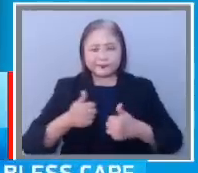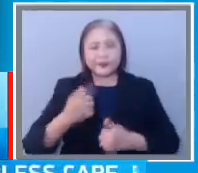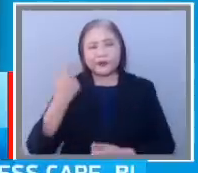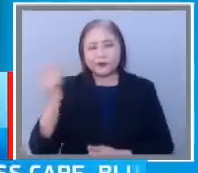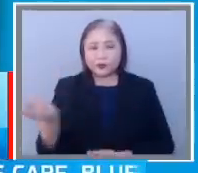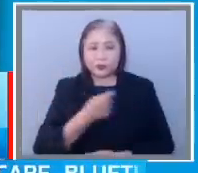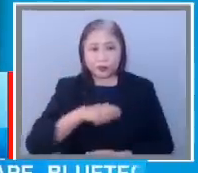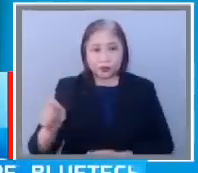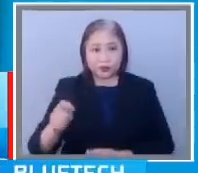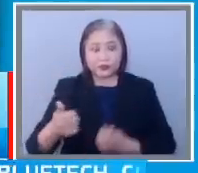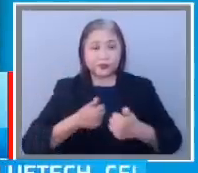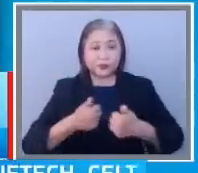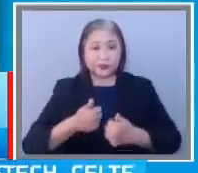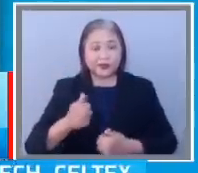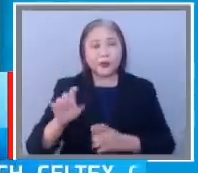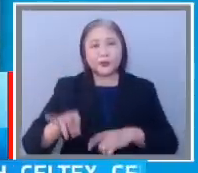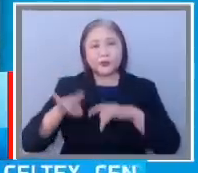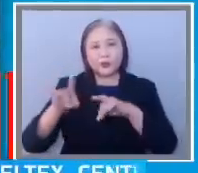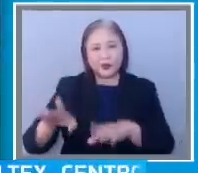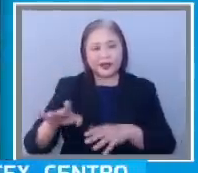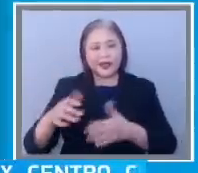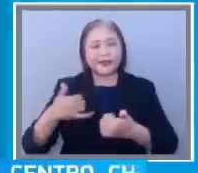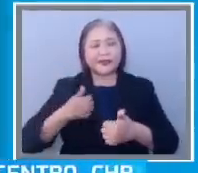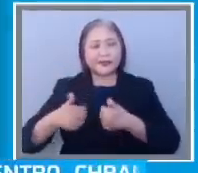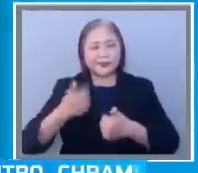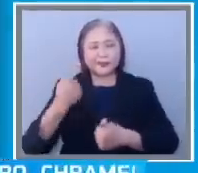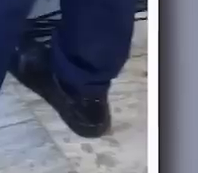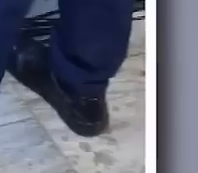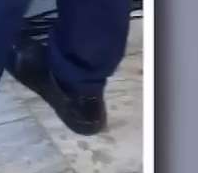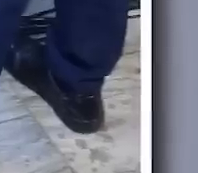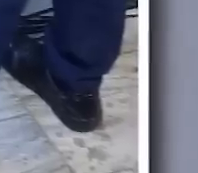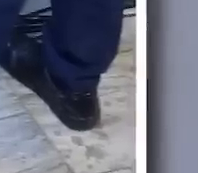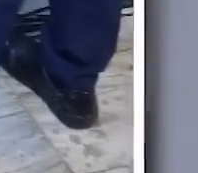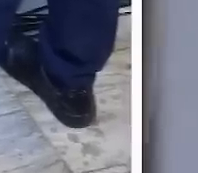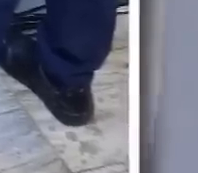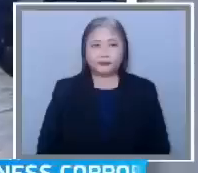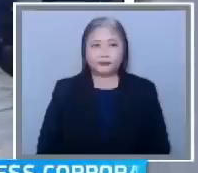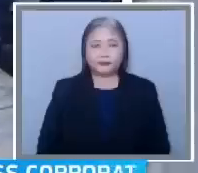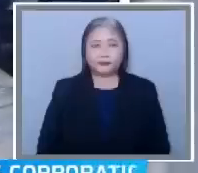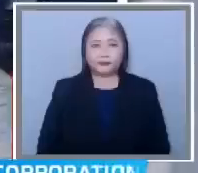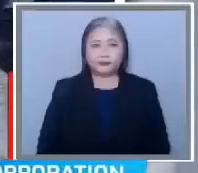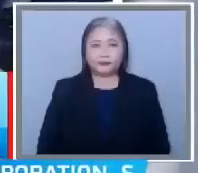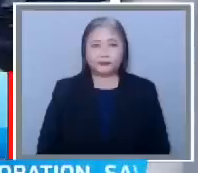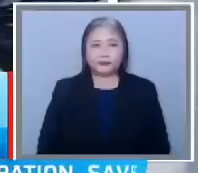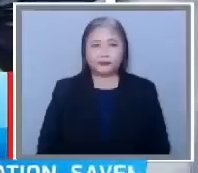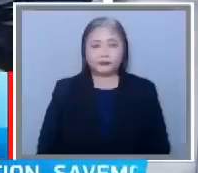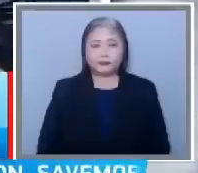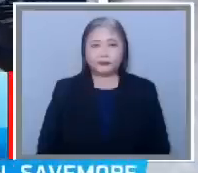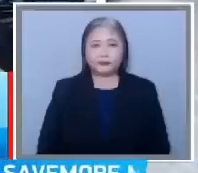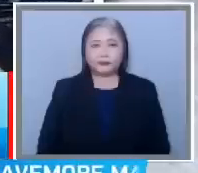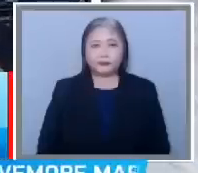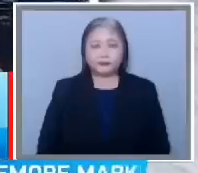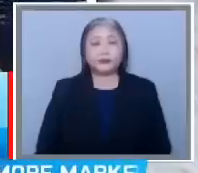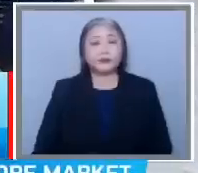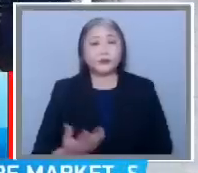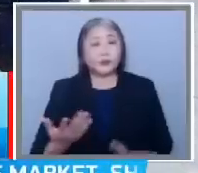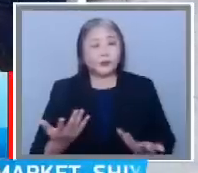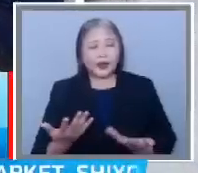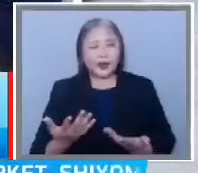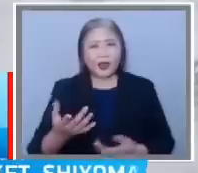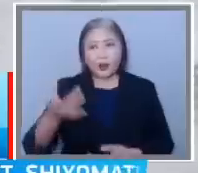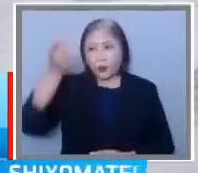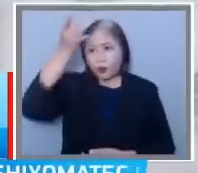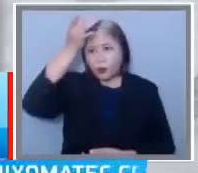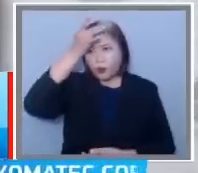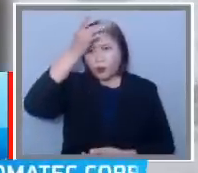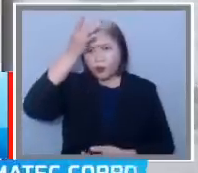Australian Open bilang kanyang pro-level debut. Wala na ang corona at pinunit ang mga damit